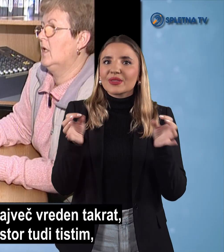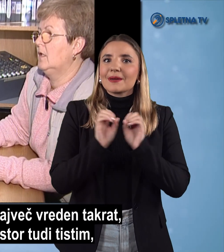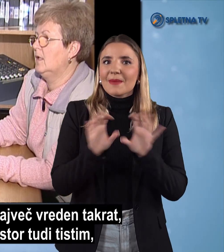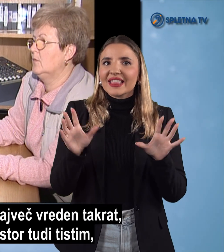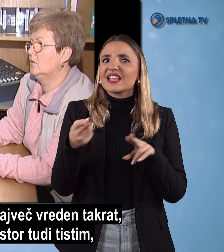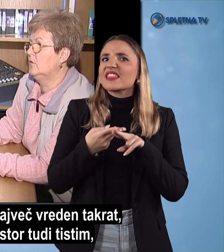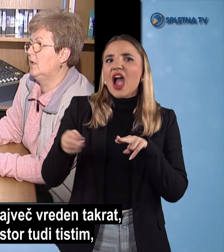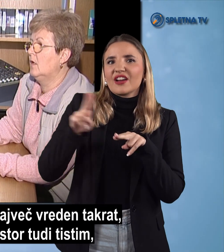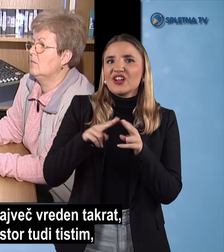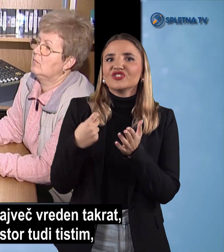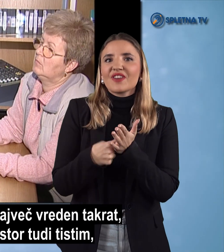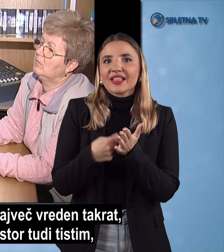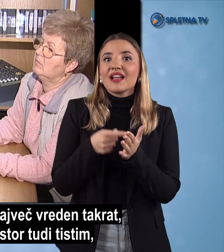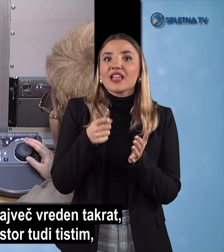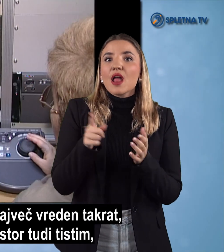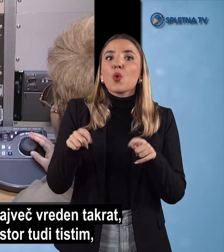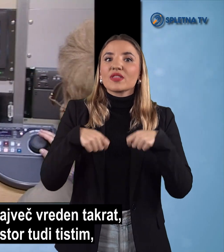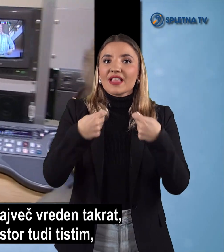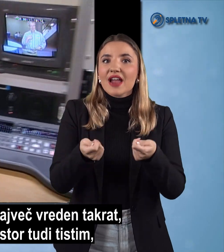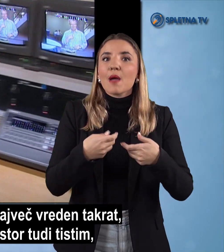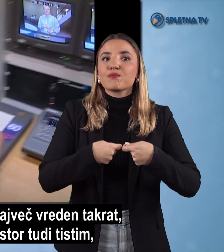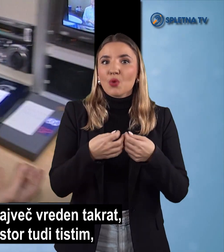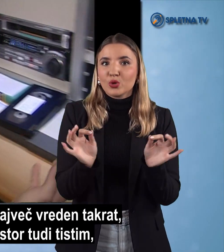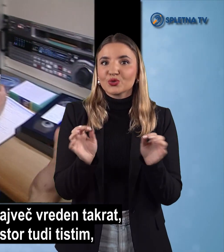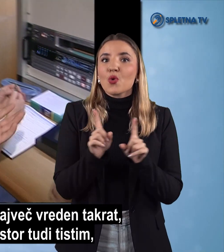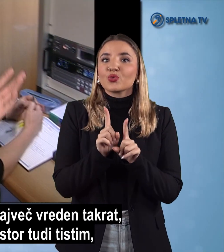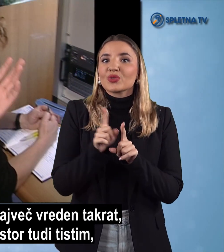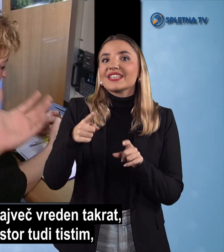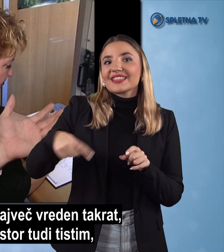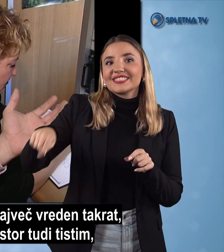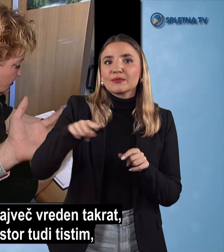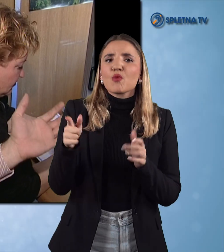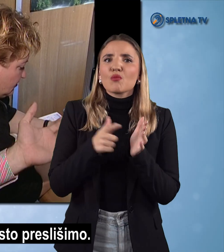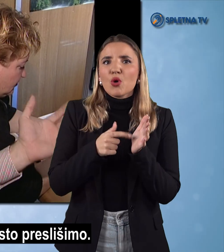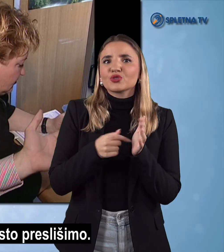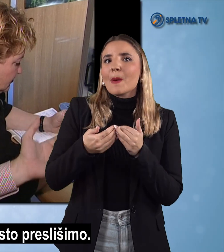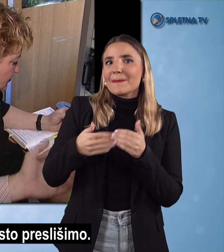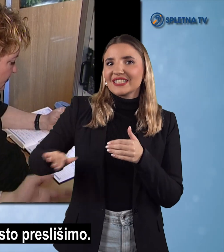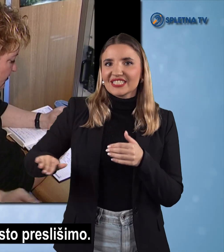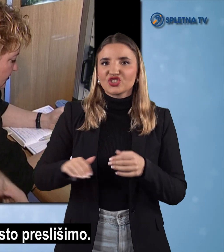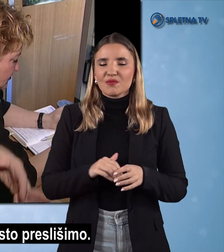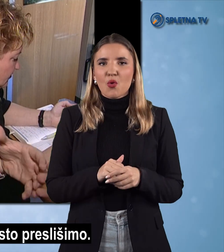Javni medij je največ vreden takrat, ko daje prostor tudi tistim, ki jih pogosto preslišimo.